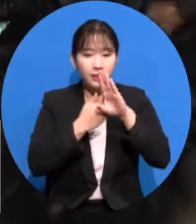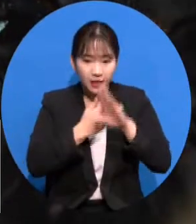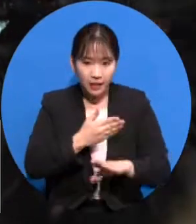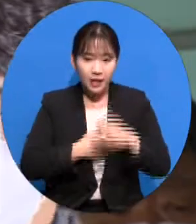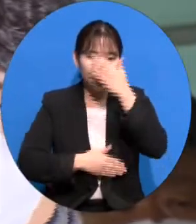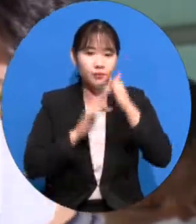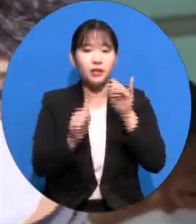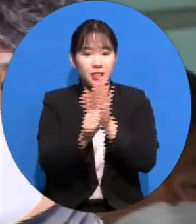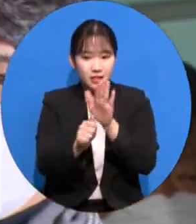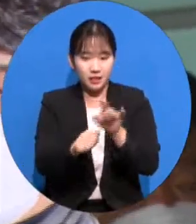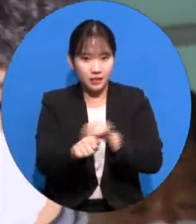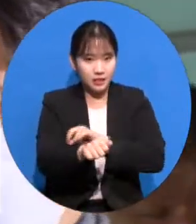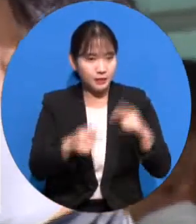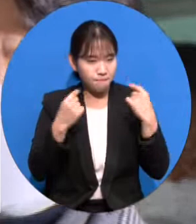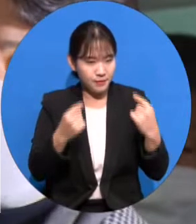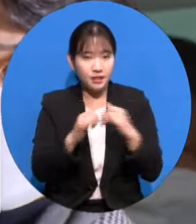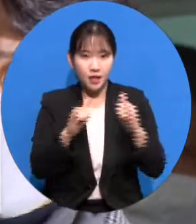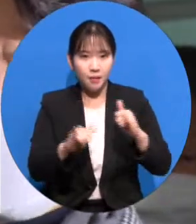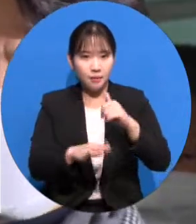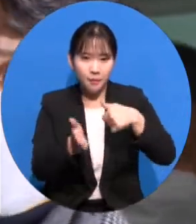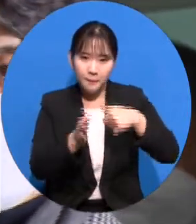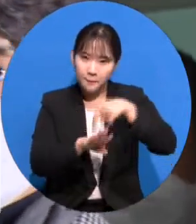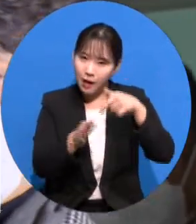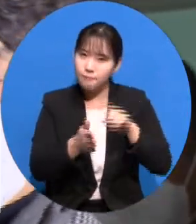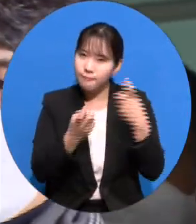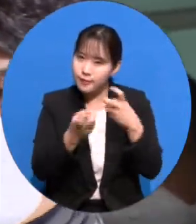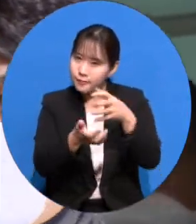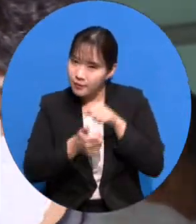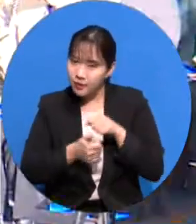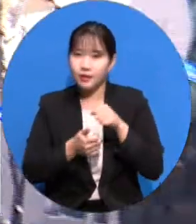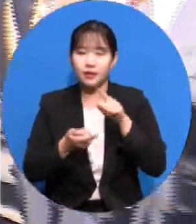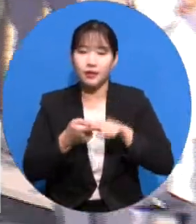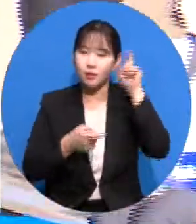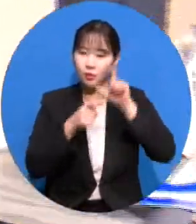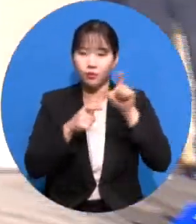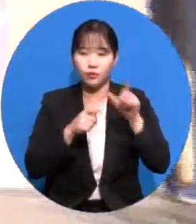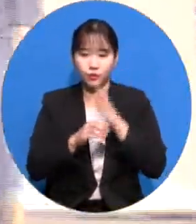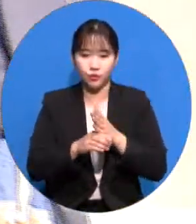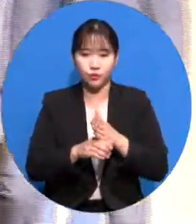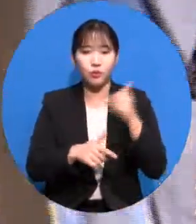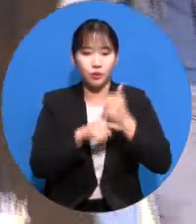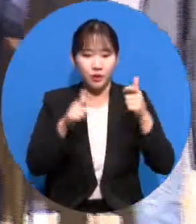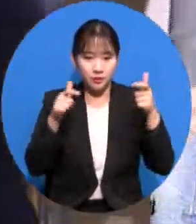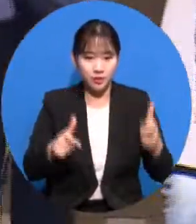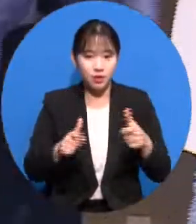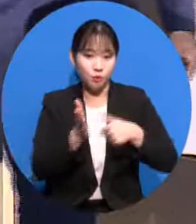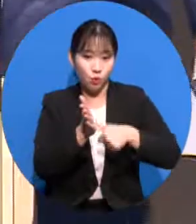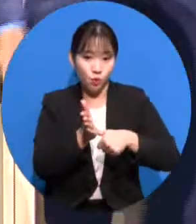층의 지지율, 특히 부동층의 표심을 어떻게 끌어올 것인지를 고심하는 분위기입니다. 호남에서의